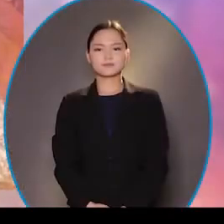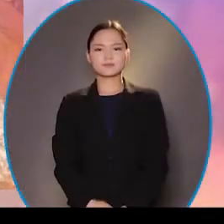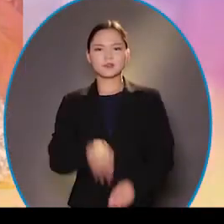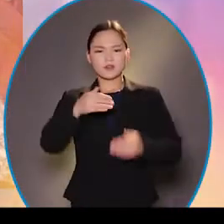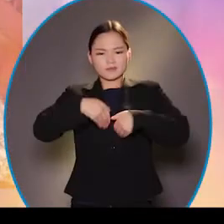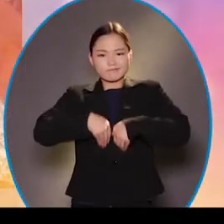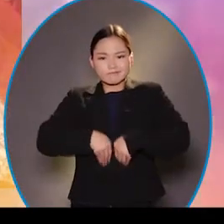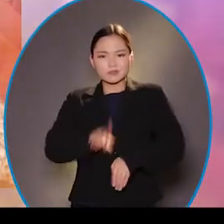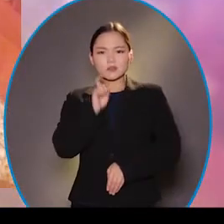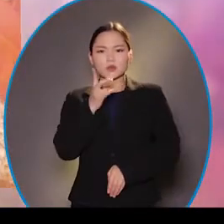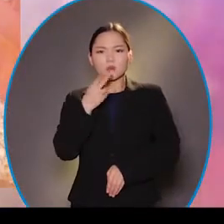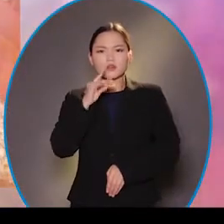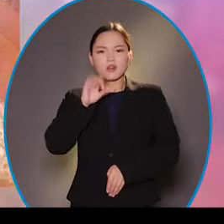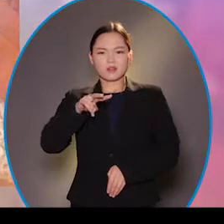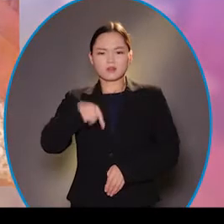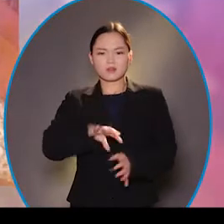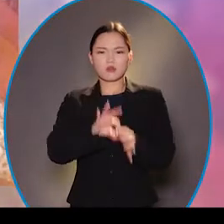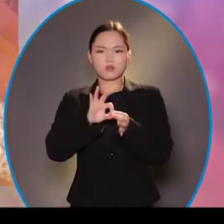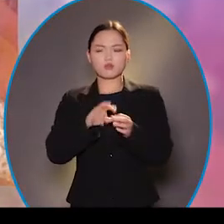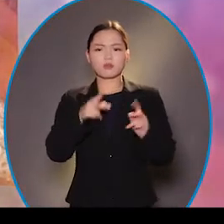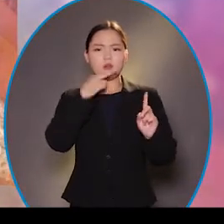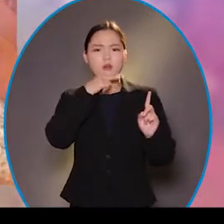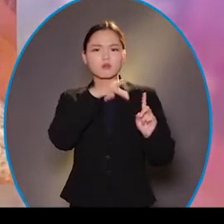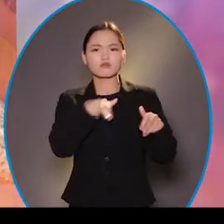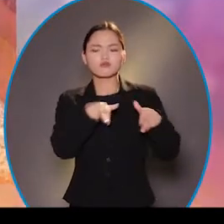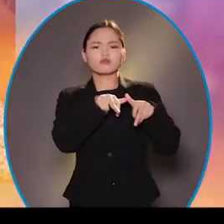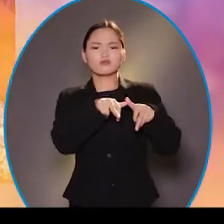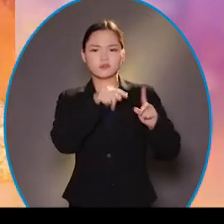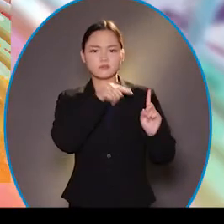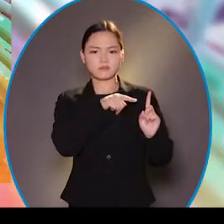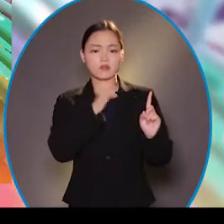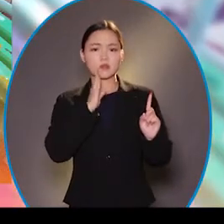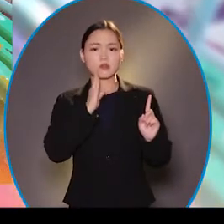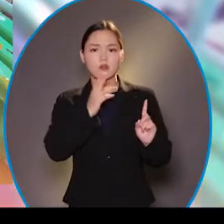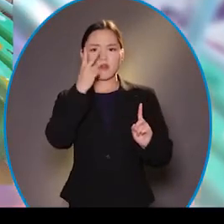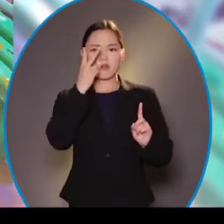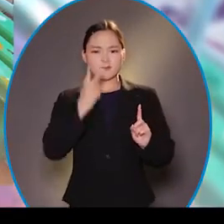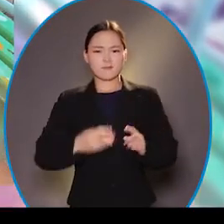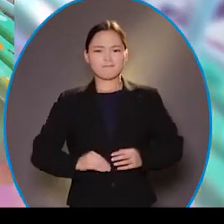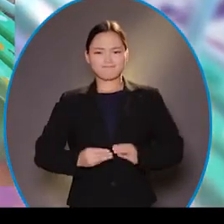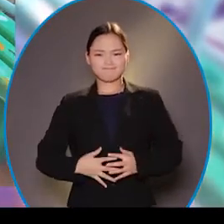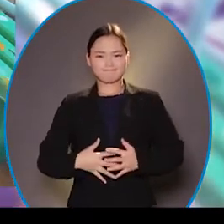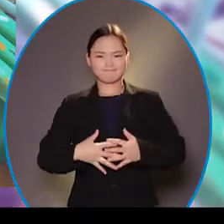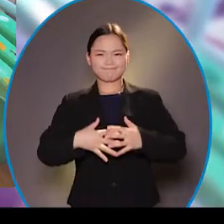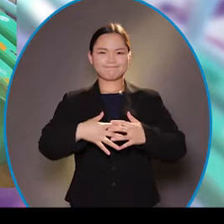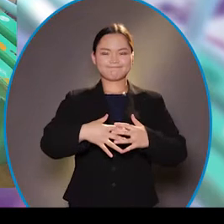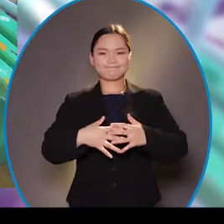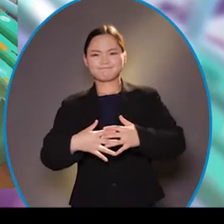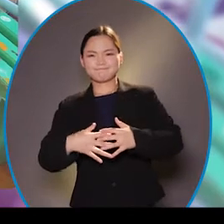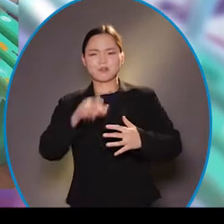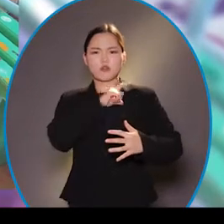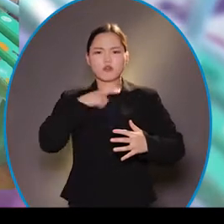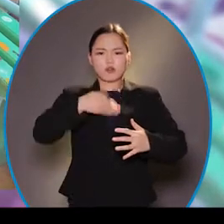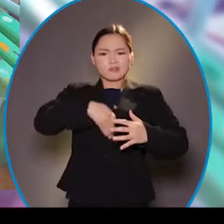Төрөлтийн хүндрэлээс болж охин хөгжлийн бэрхшээлтэй болжээ. Ээж нь 2 ураг хевлийдээ тээж өөрөөрөө төрж